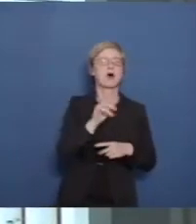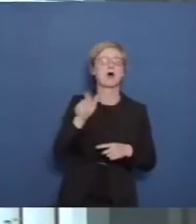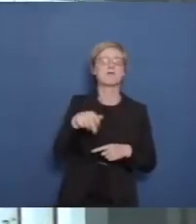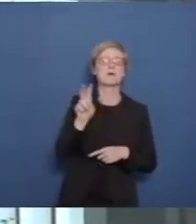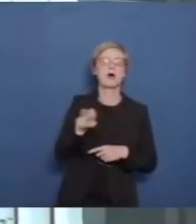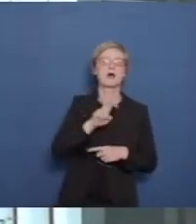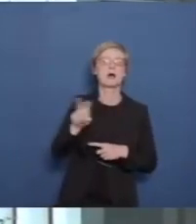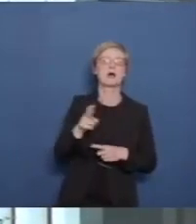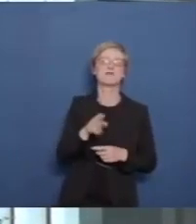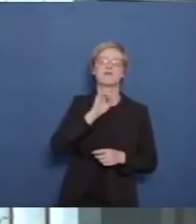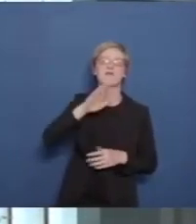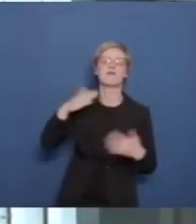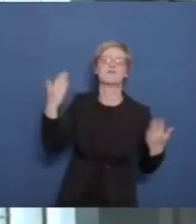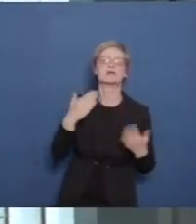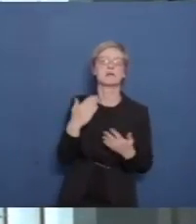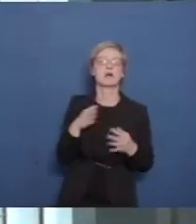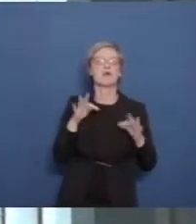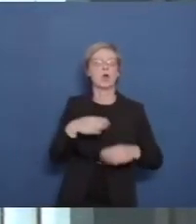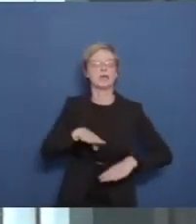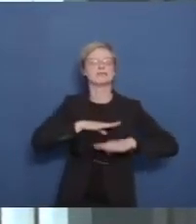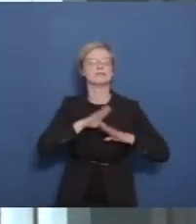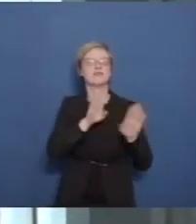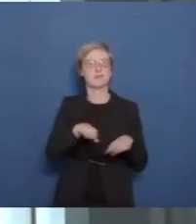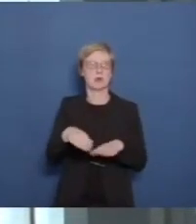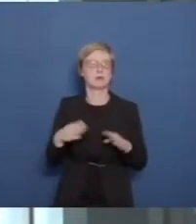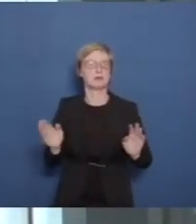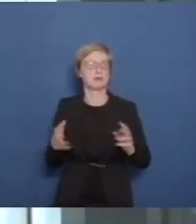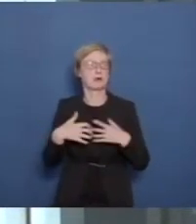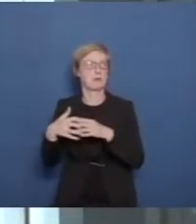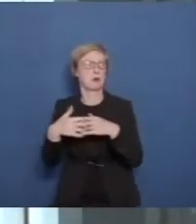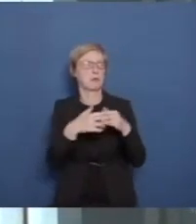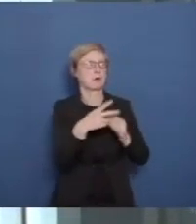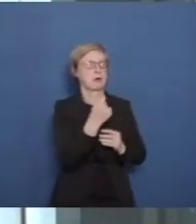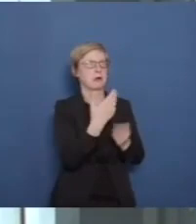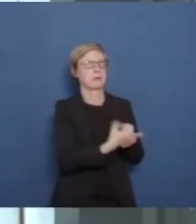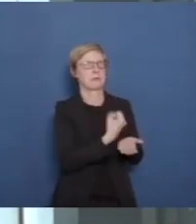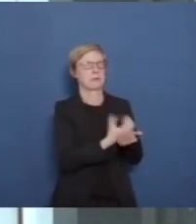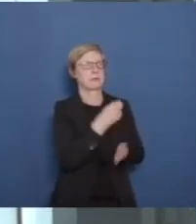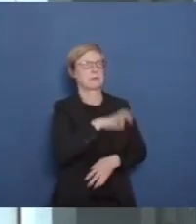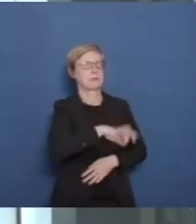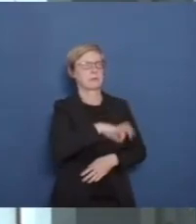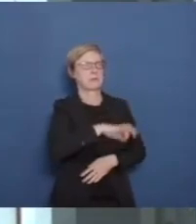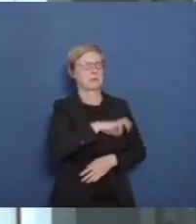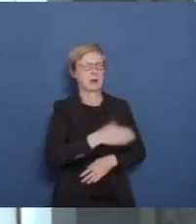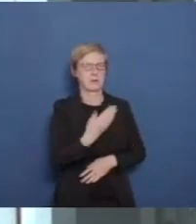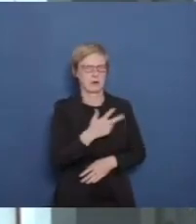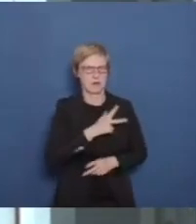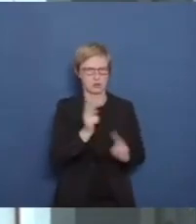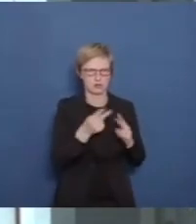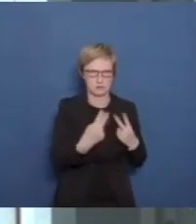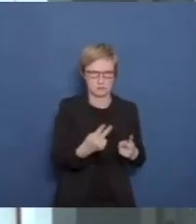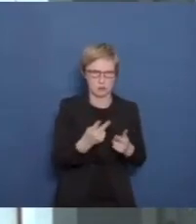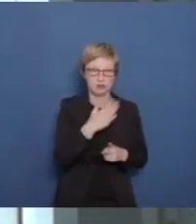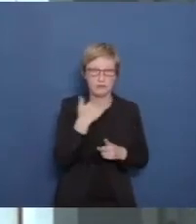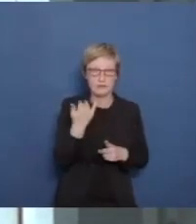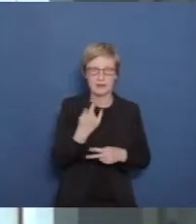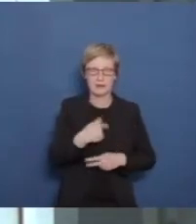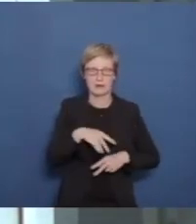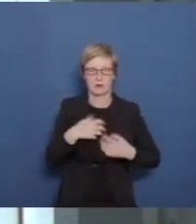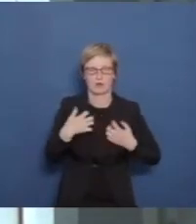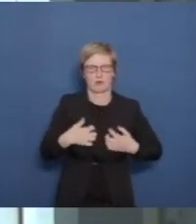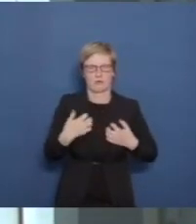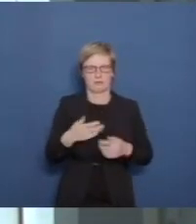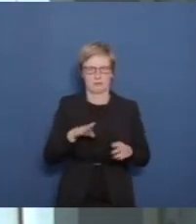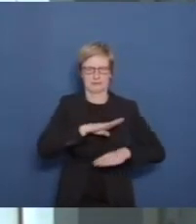für Intensivbetten eingestrichen zu haben, die nie geschaffen wurden, und zu viele Covid-Patienten intensiv behandelt zu haben. Was sagt das BMG dazu?